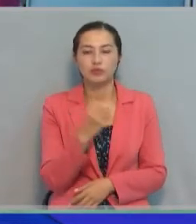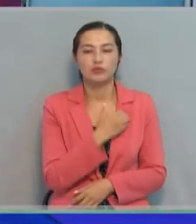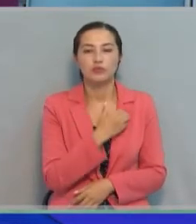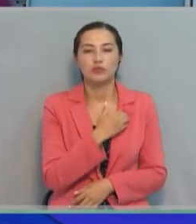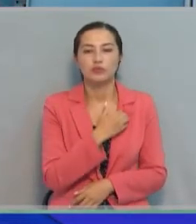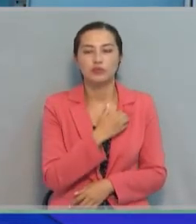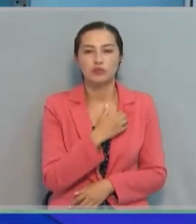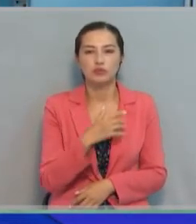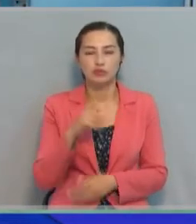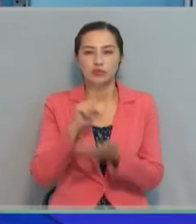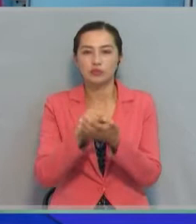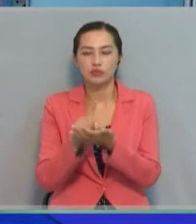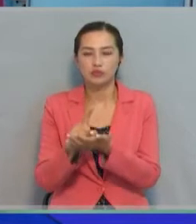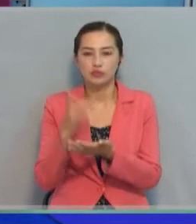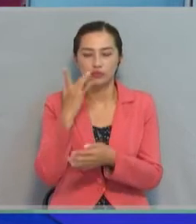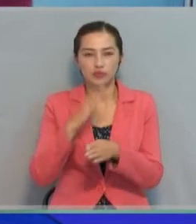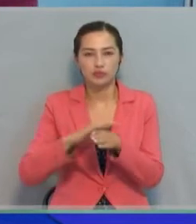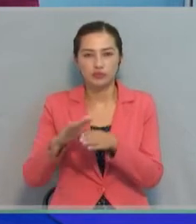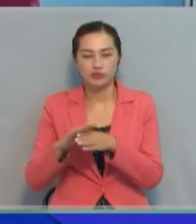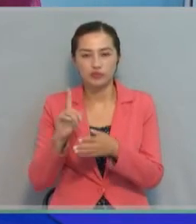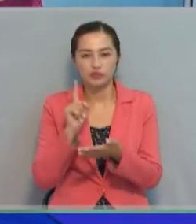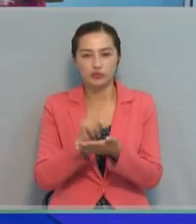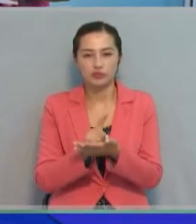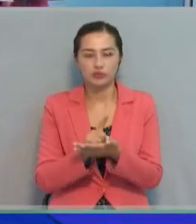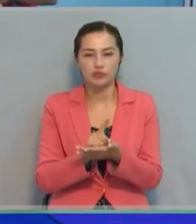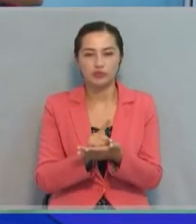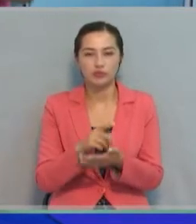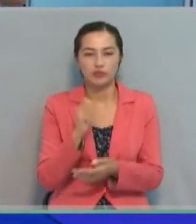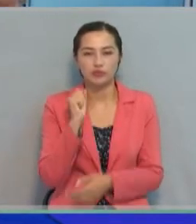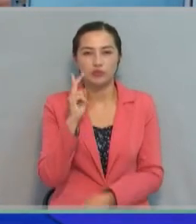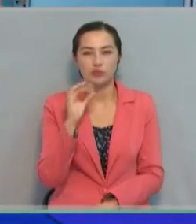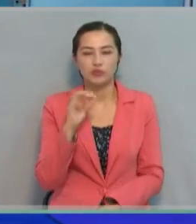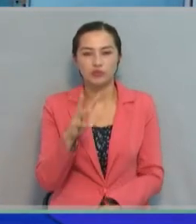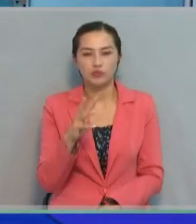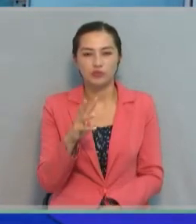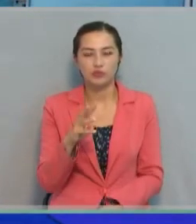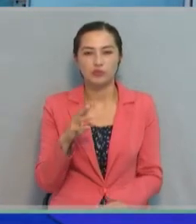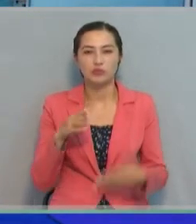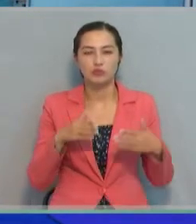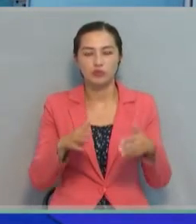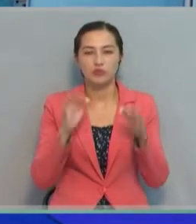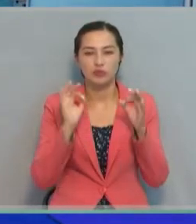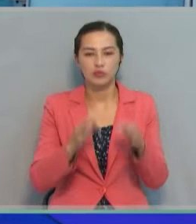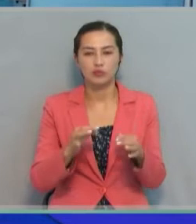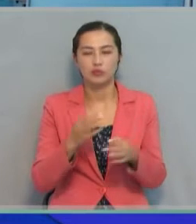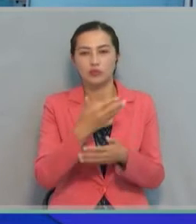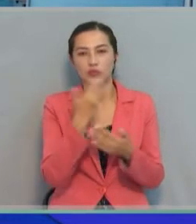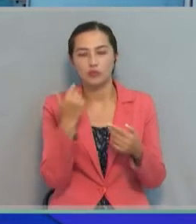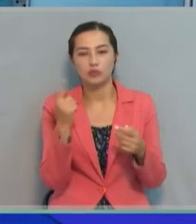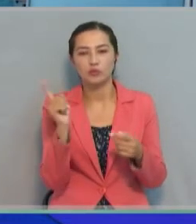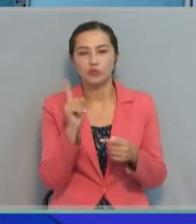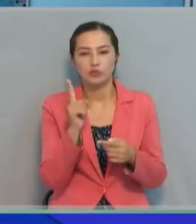мойынна алған міндеттемесін жақсылап атқарып, әкіміміз жақсы жолға қойып, жоқ нәрселердің